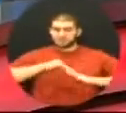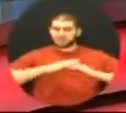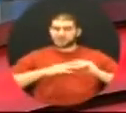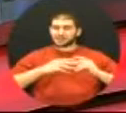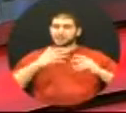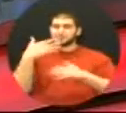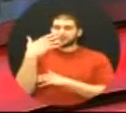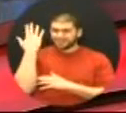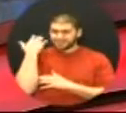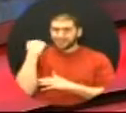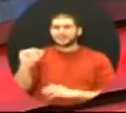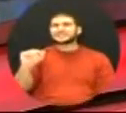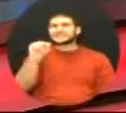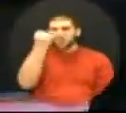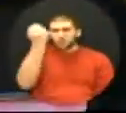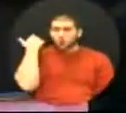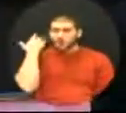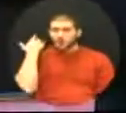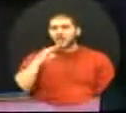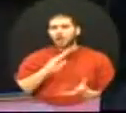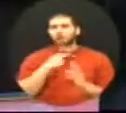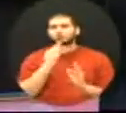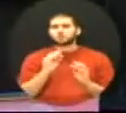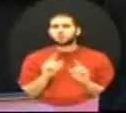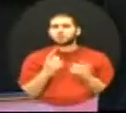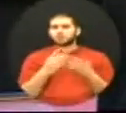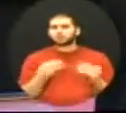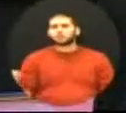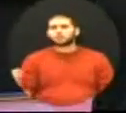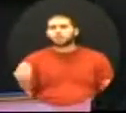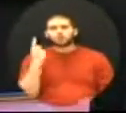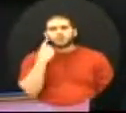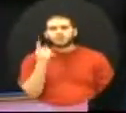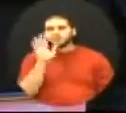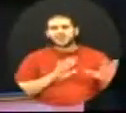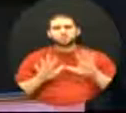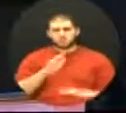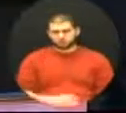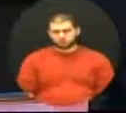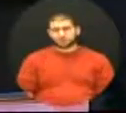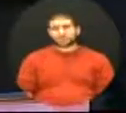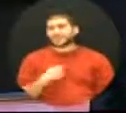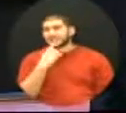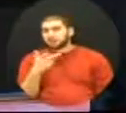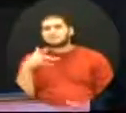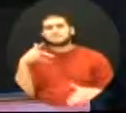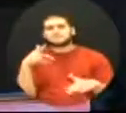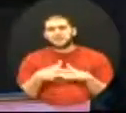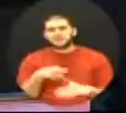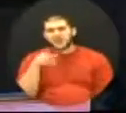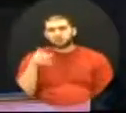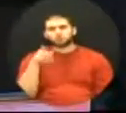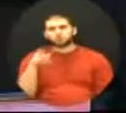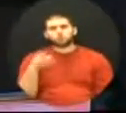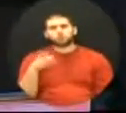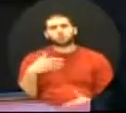הזו בציונות, הקול שלנו פתאום לא נשמע. זה מטשטש. אני אגיד לך מה. מפריע לכם שהוא